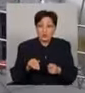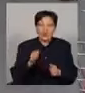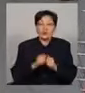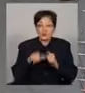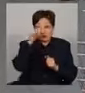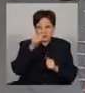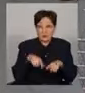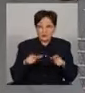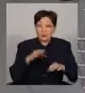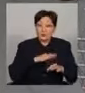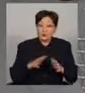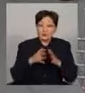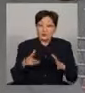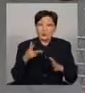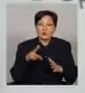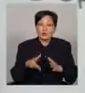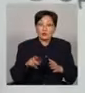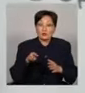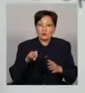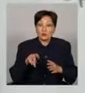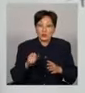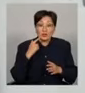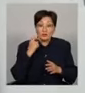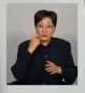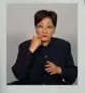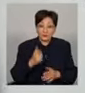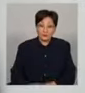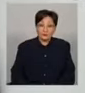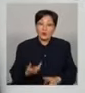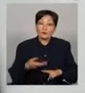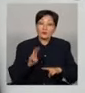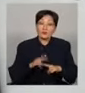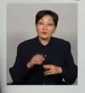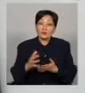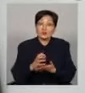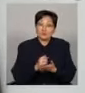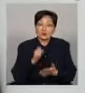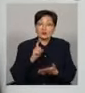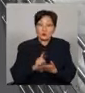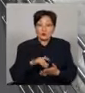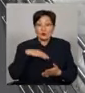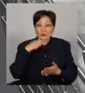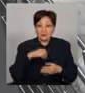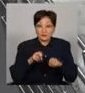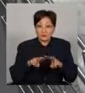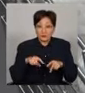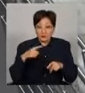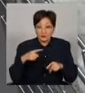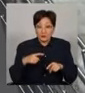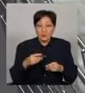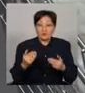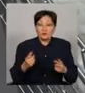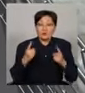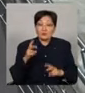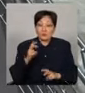Ежемесячно люди потребляют больше 3000 тонн этого сладкого продукта. Поэтому запасов должно хватить, говорят специалисты. В одной из